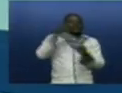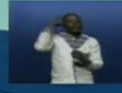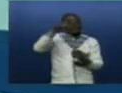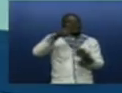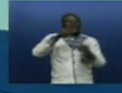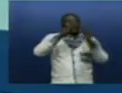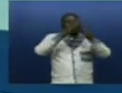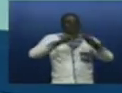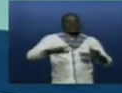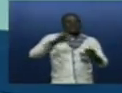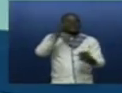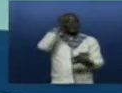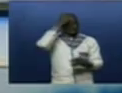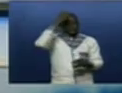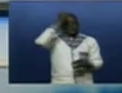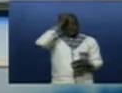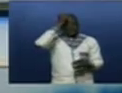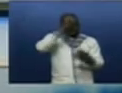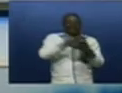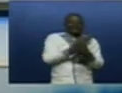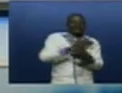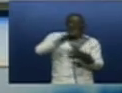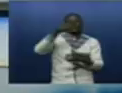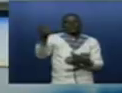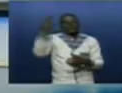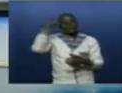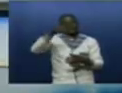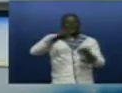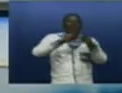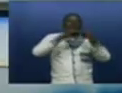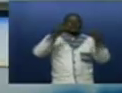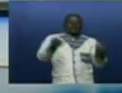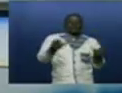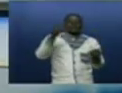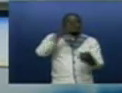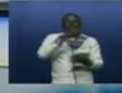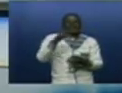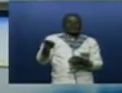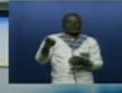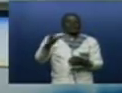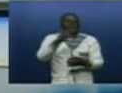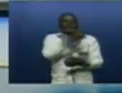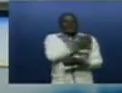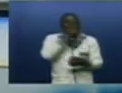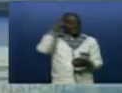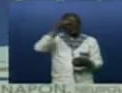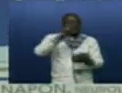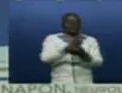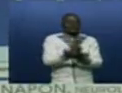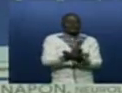sont entre autres sujets décortiqués par les quotidiens burkinabés. Et c'est Aimé Solan Digma qui feuillette les journaux pour nous.